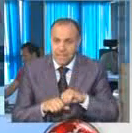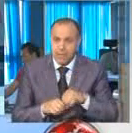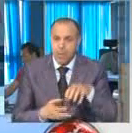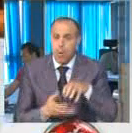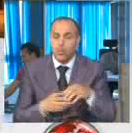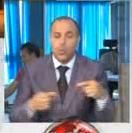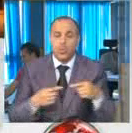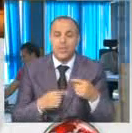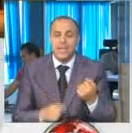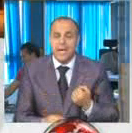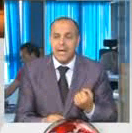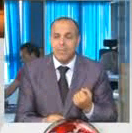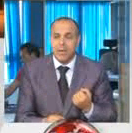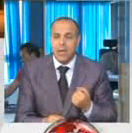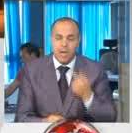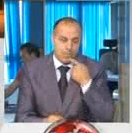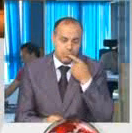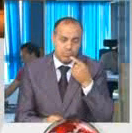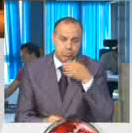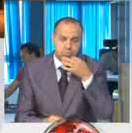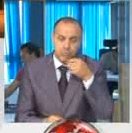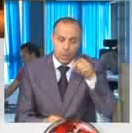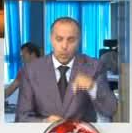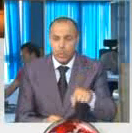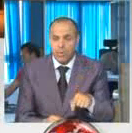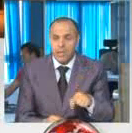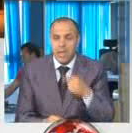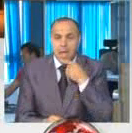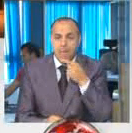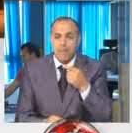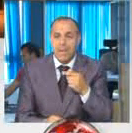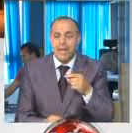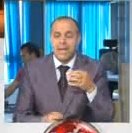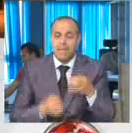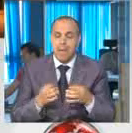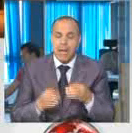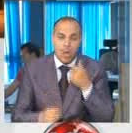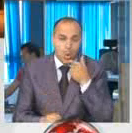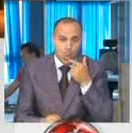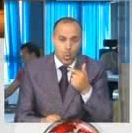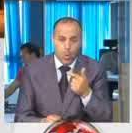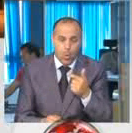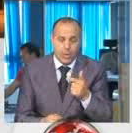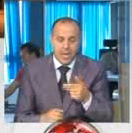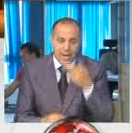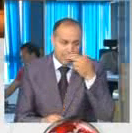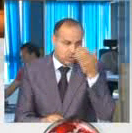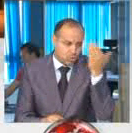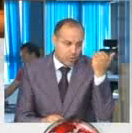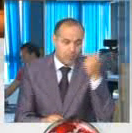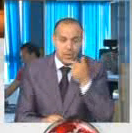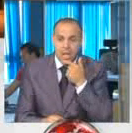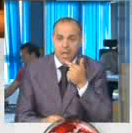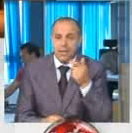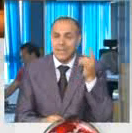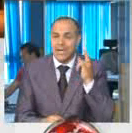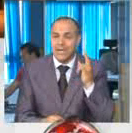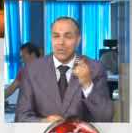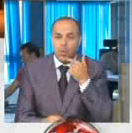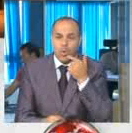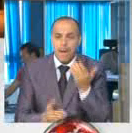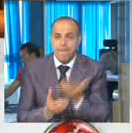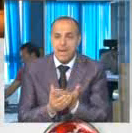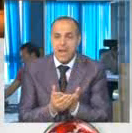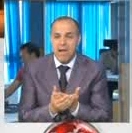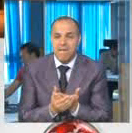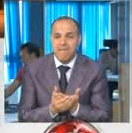مكافحة الإرهاب سفيان الصليتي في تصريح اليوم بأن النيابة العمومية أصدرت منذ يوم الخميس الماضي تاريخ تلقيها لملف